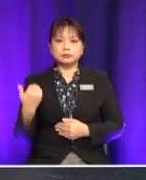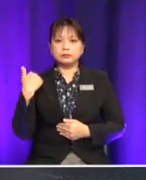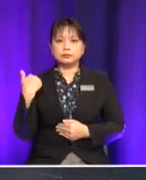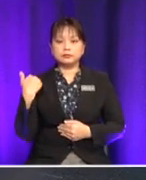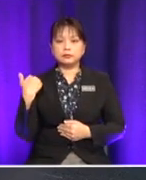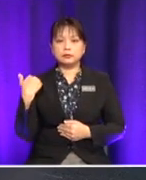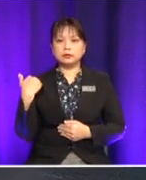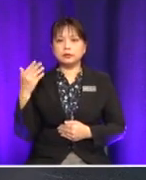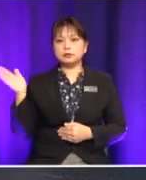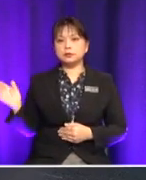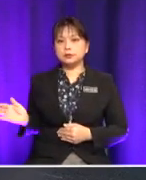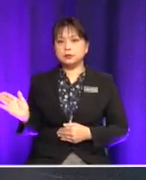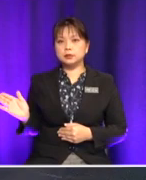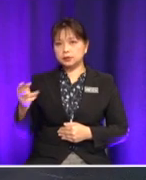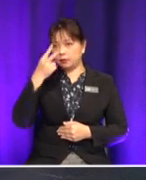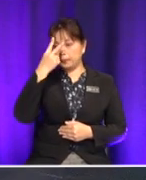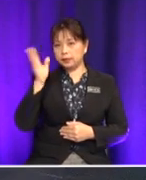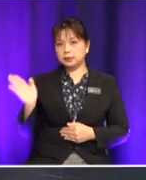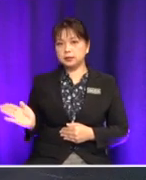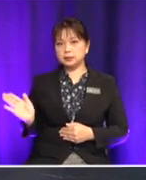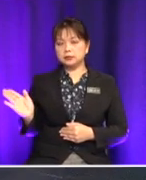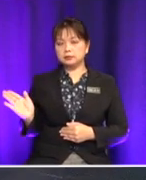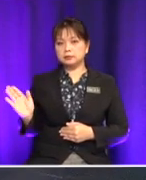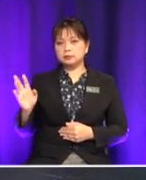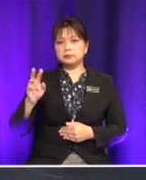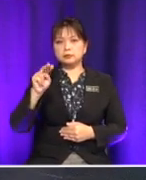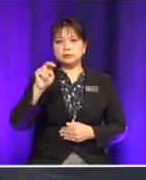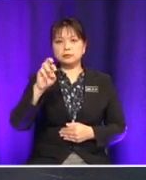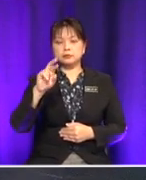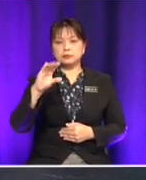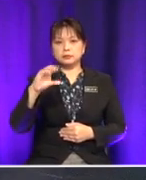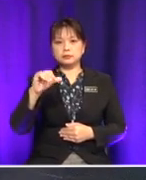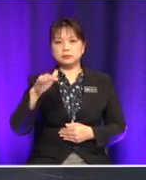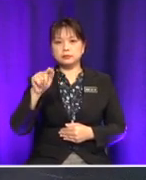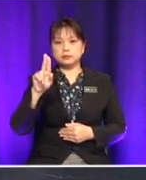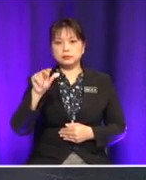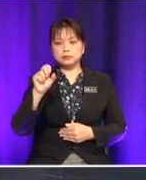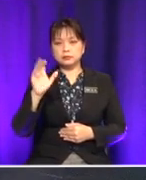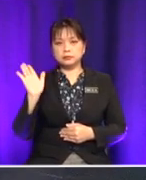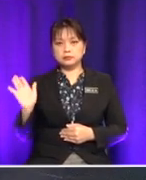neraca tuas dan neraca tiga